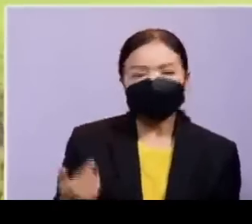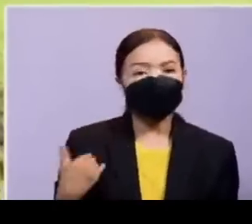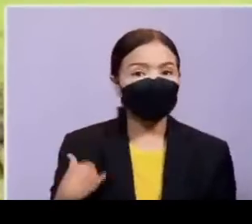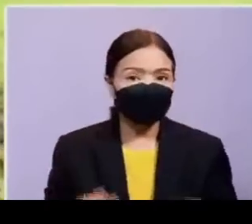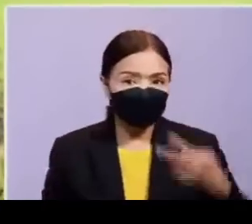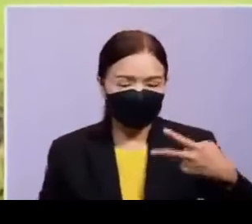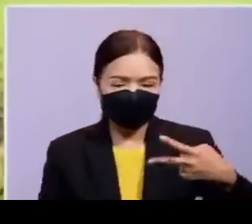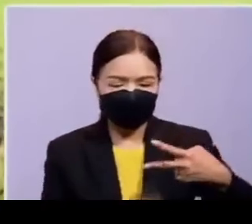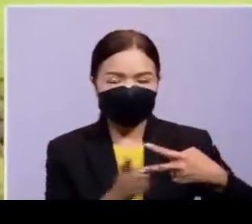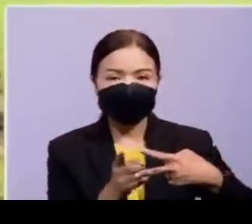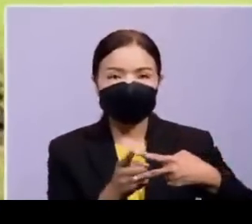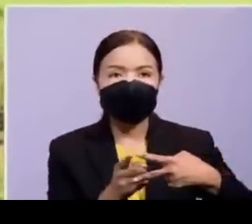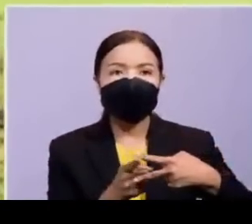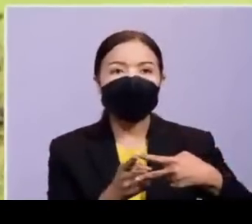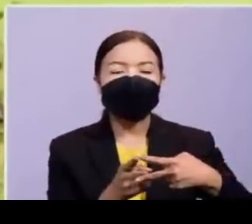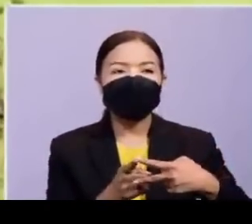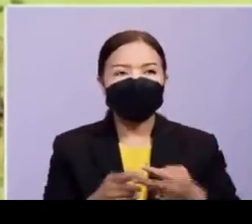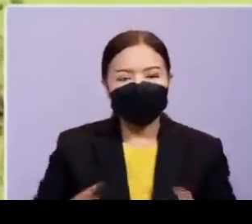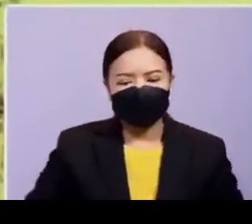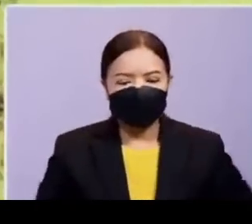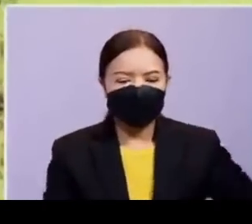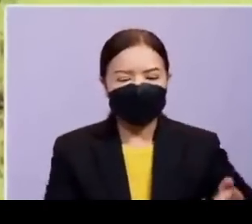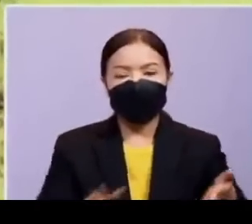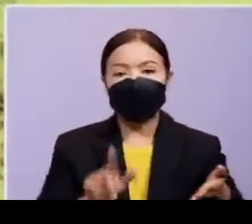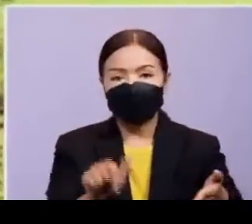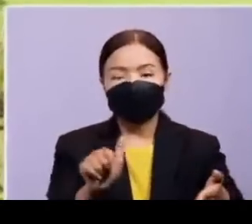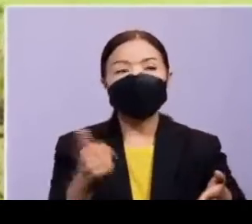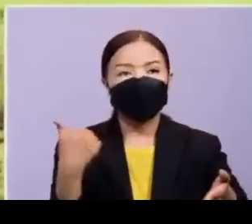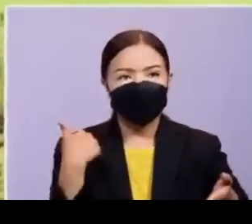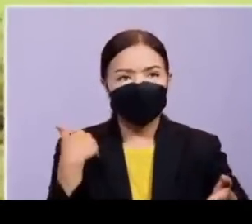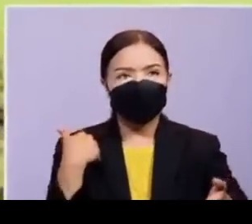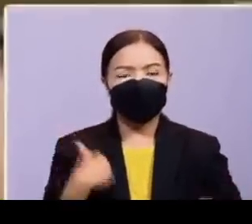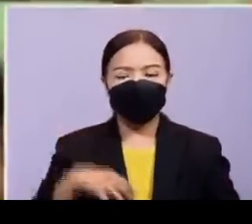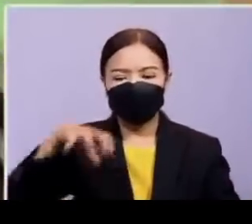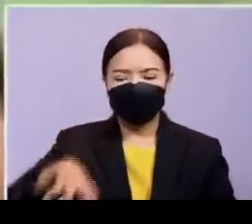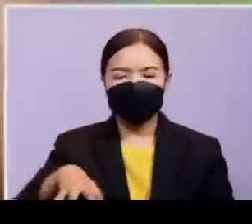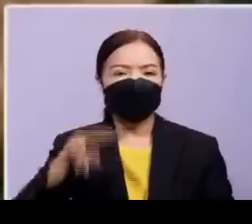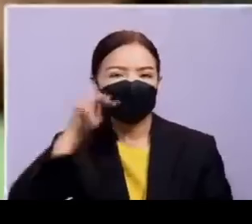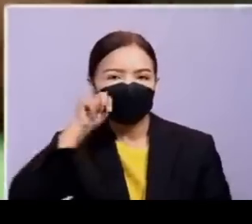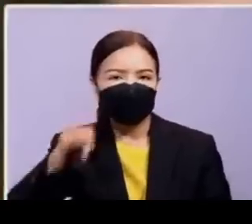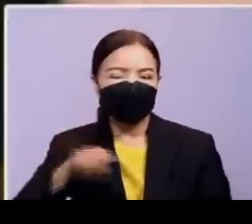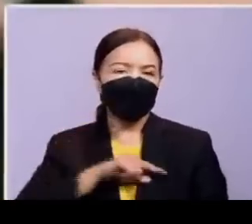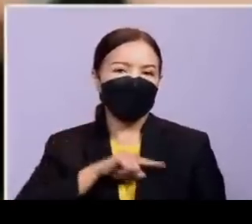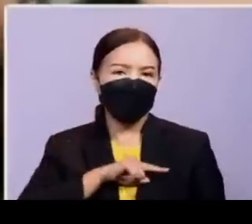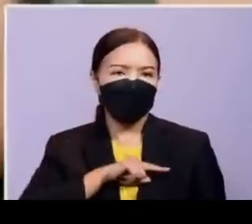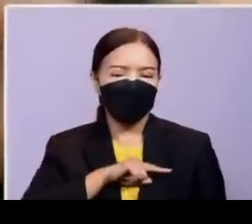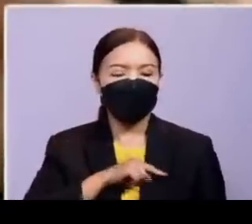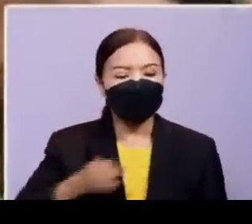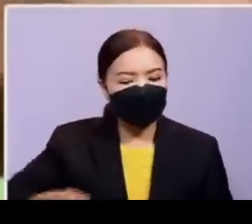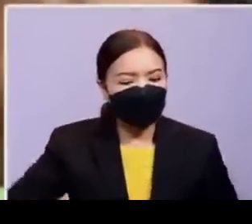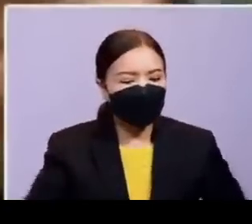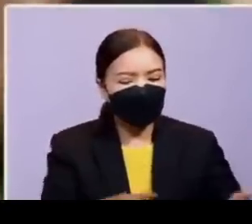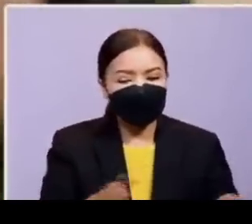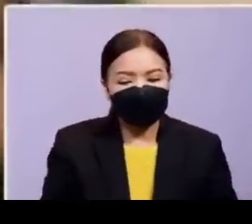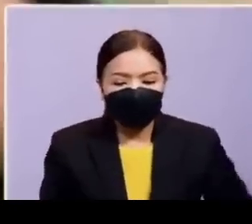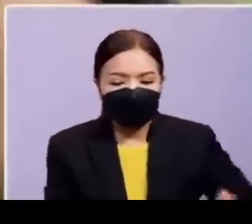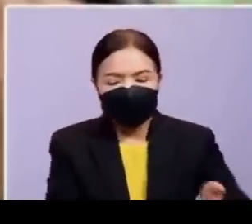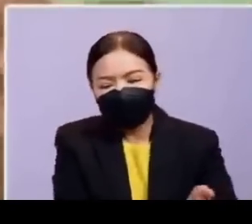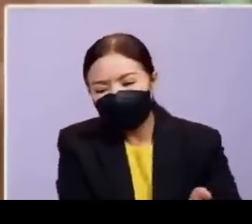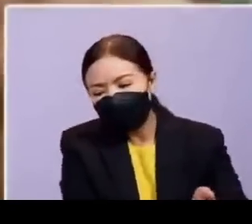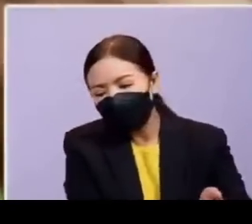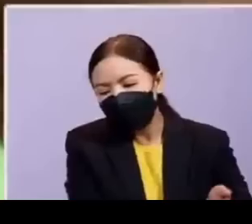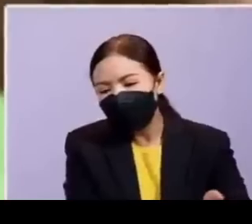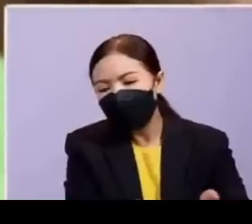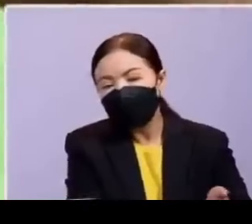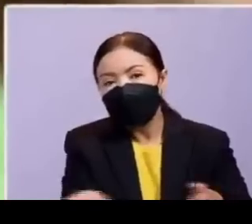ก็คืออย่างแรกก็คือมันจะมีคลองหลักที่ทางสำนักการระบายน้ำเนี่ยรับผิดชอบแล้วก็ส่วนที่เหลือเนี่ยจะเป็นคลองย่อยที่ทางสำนักงานเ